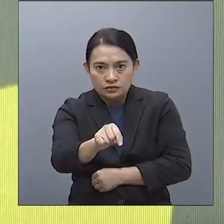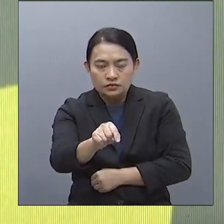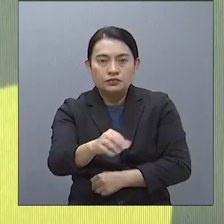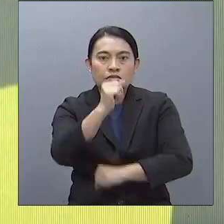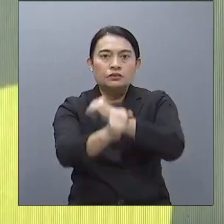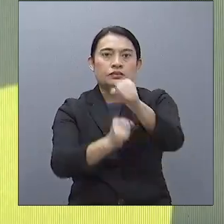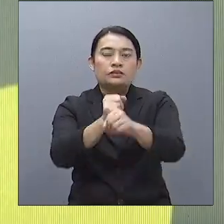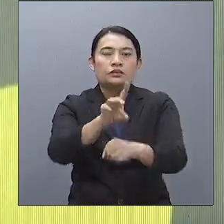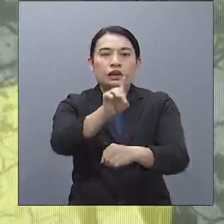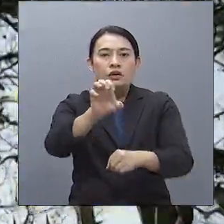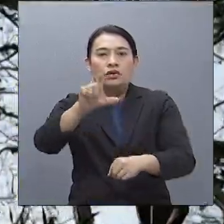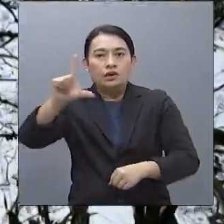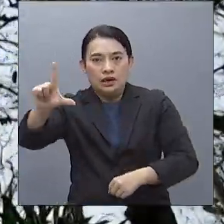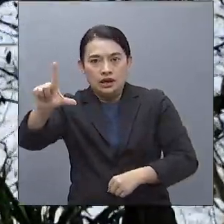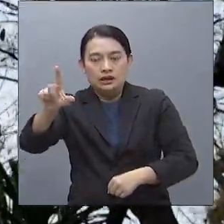ไหนพาไปดูกันค่ะ